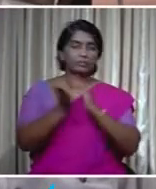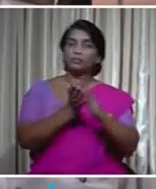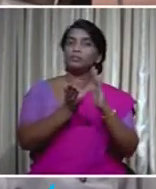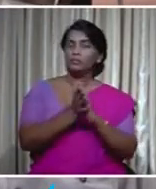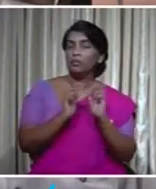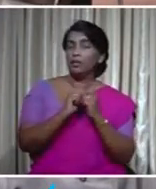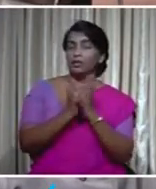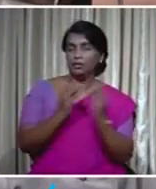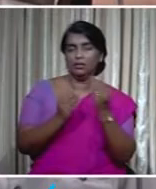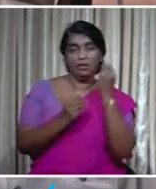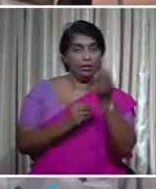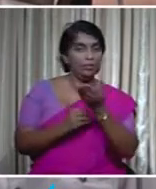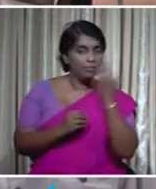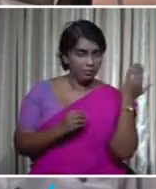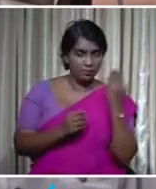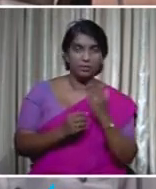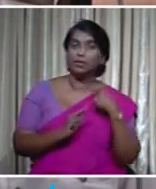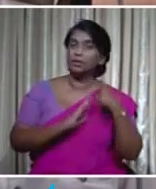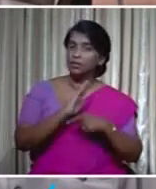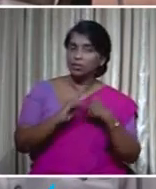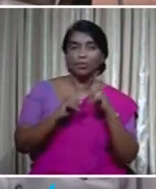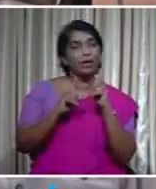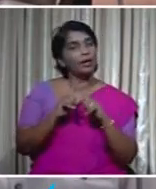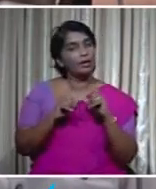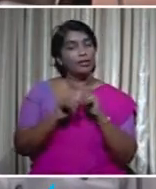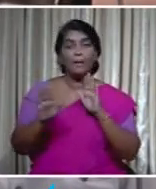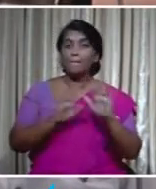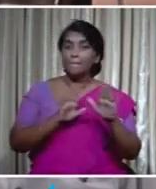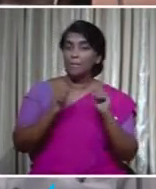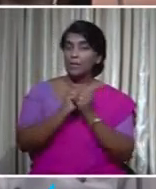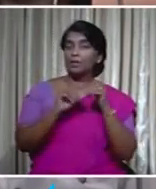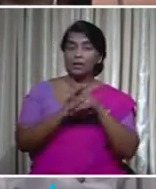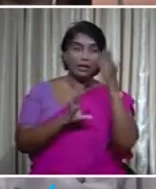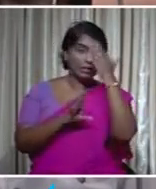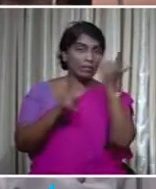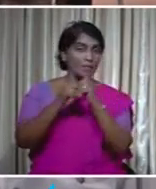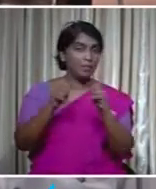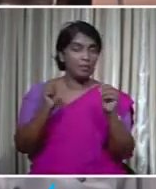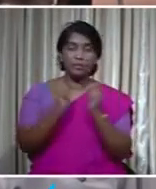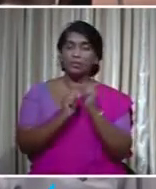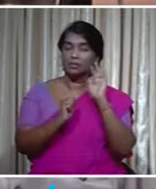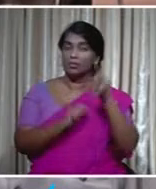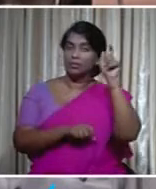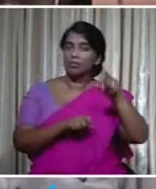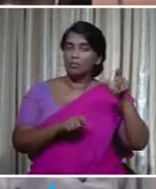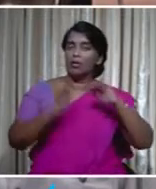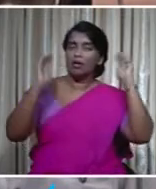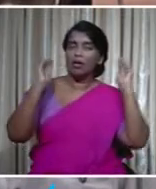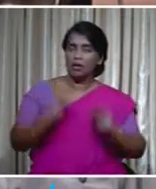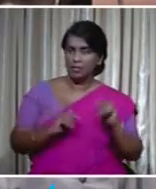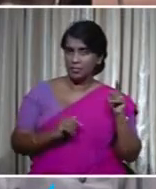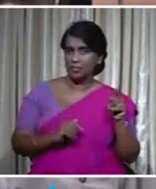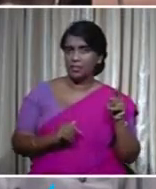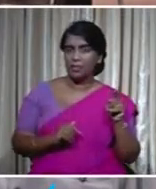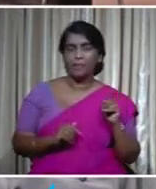முன்வைக்கின்றேன். இலங்கையினுடைய கல்வி நிர்வாக சேவையிலே கூட தமிழ் மொழி மூலமான ஆளணி ஒரு பெரிய பற்றாக்குறையாக இருக்கிறது. இலங்கையிலே